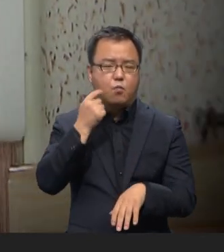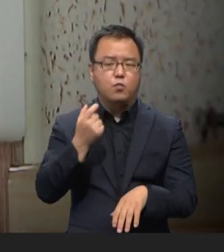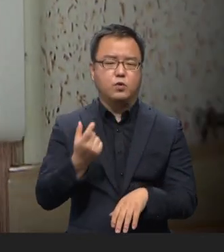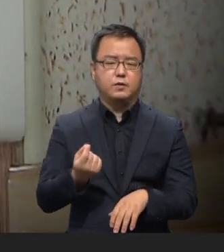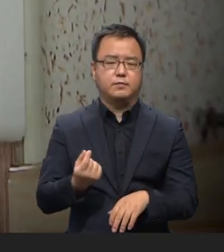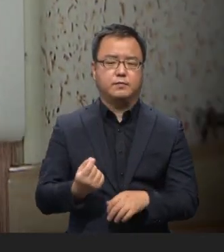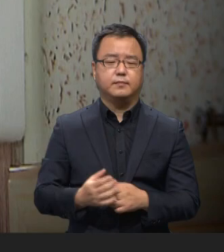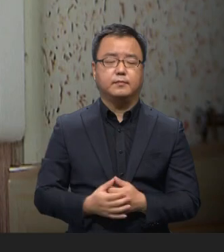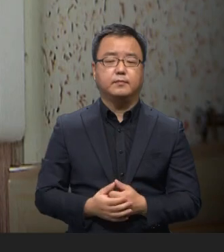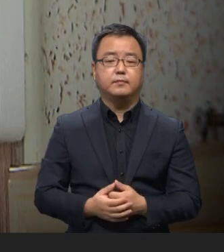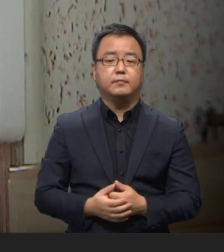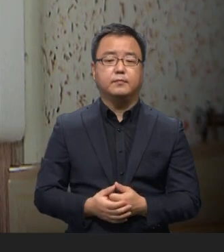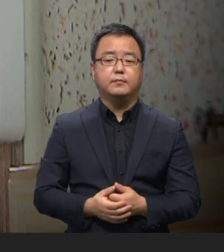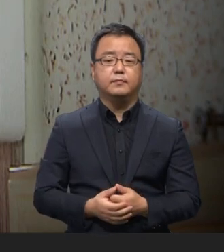뉴스 환경입니다